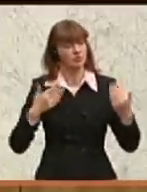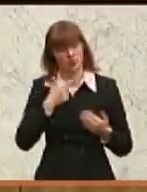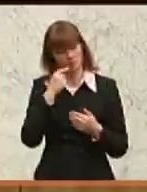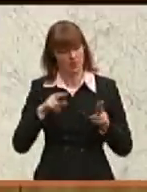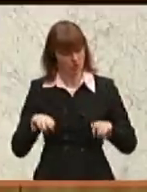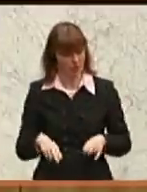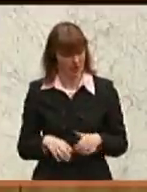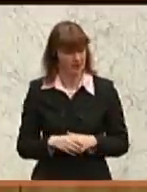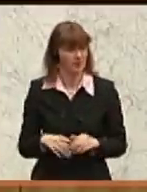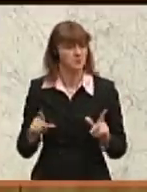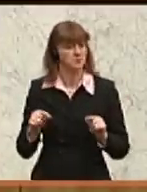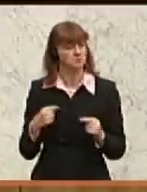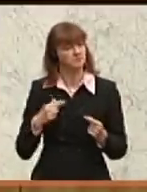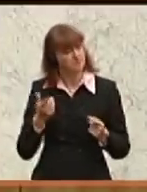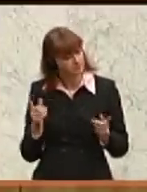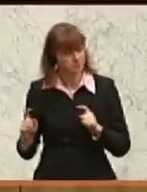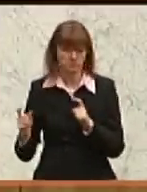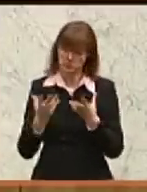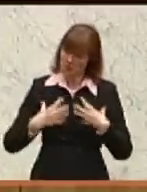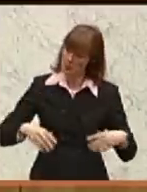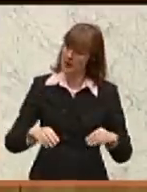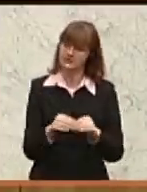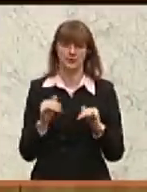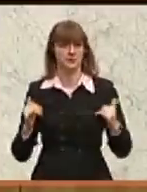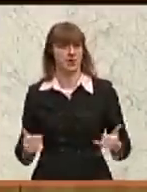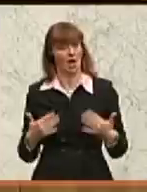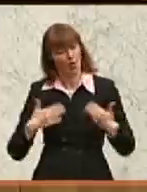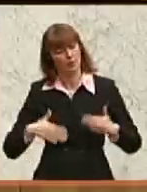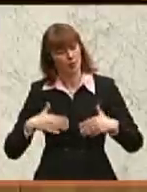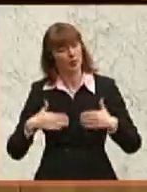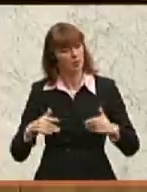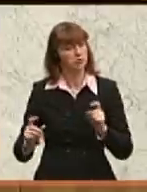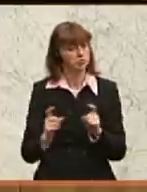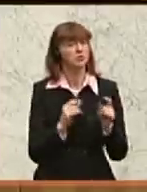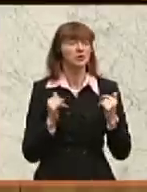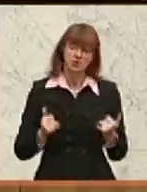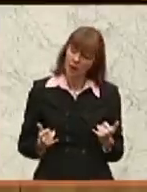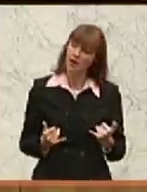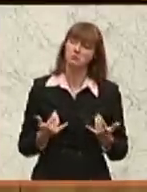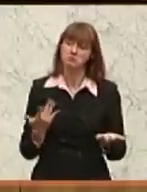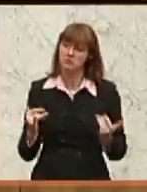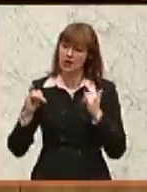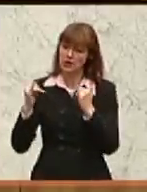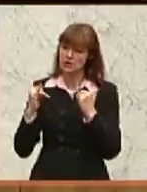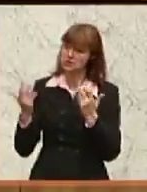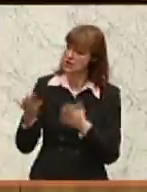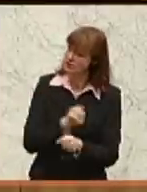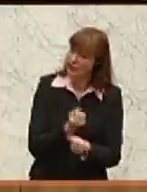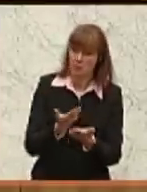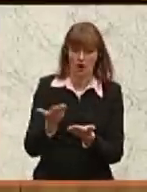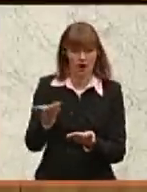Also diskutieren wir gemeinsam, diskutieren wir zügig, beziehen wir die Initiativen ein und machen wir